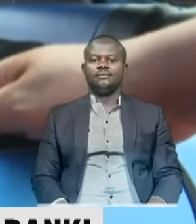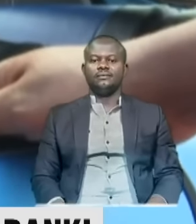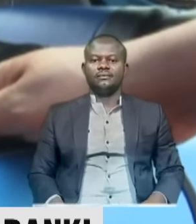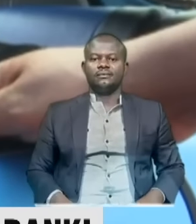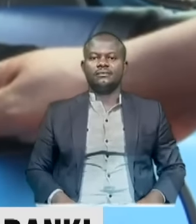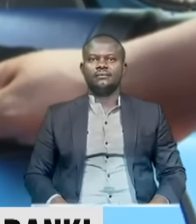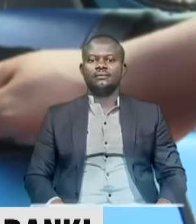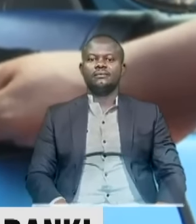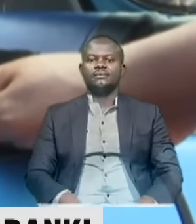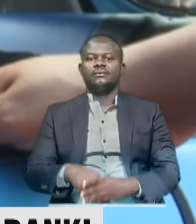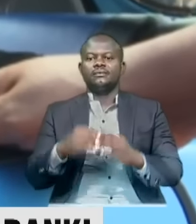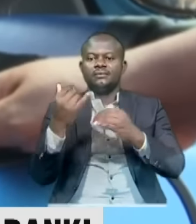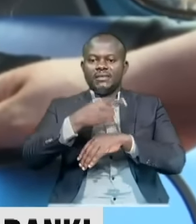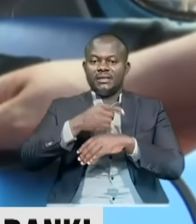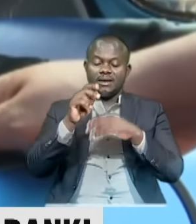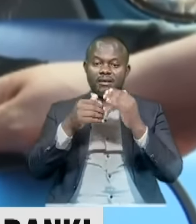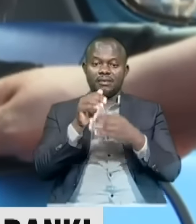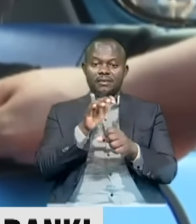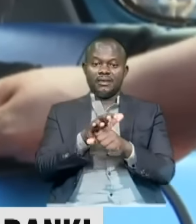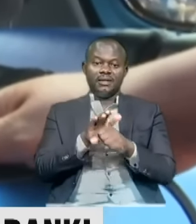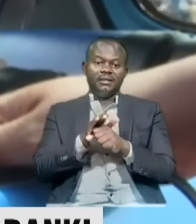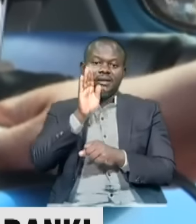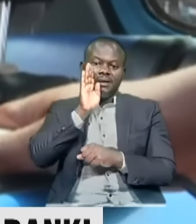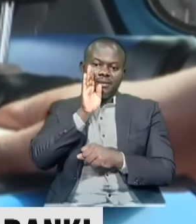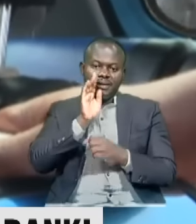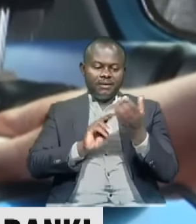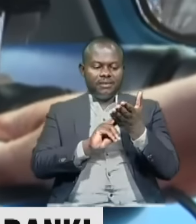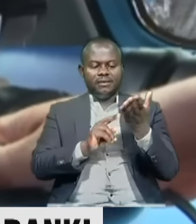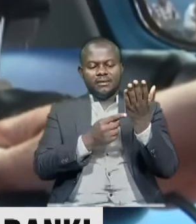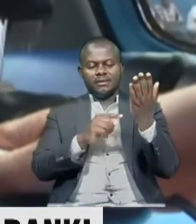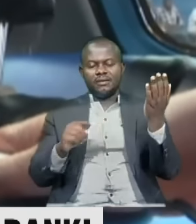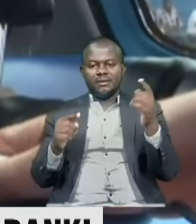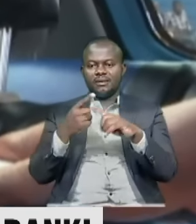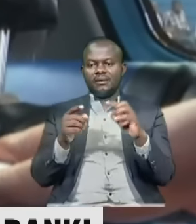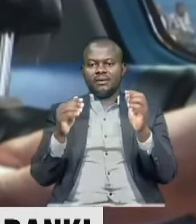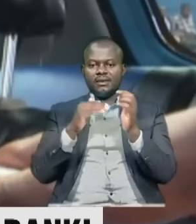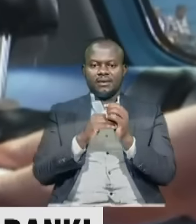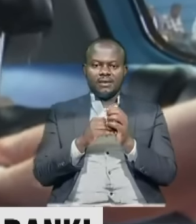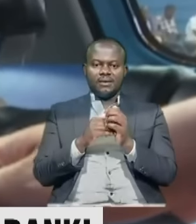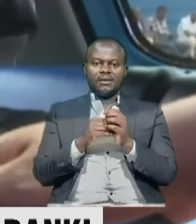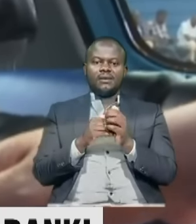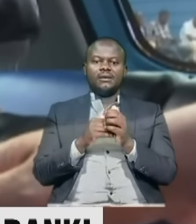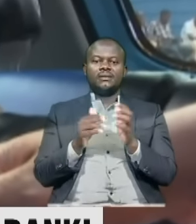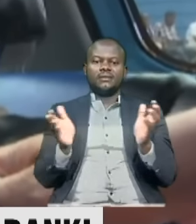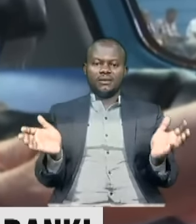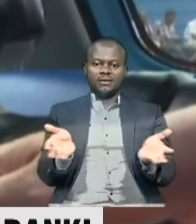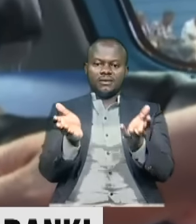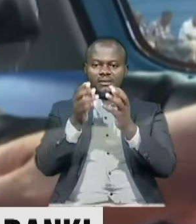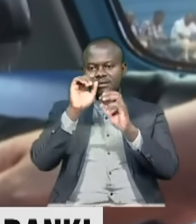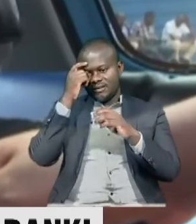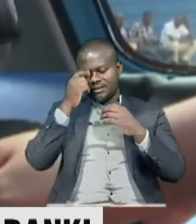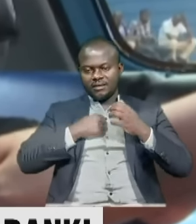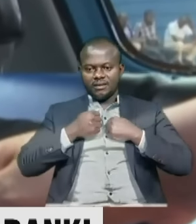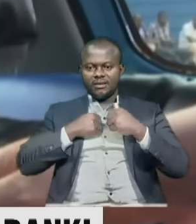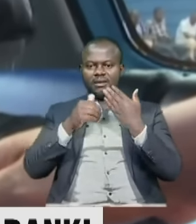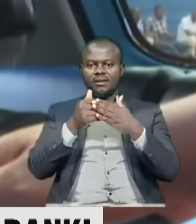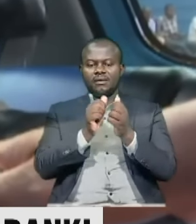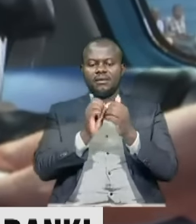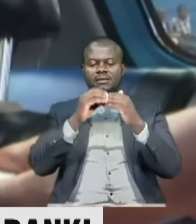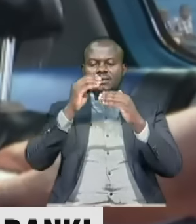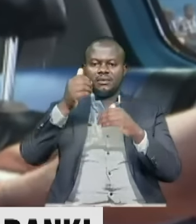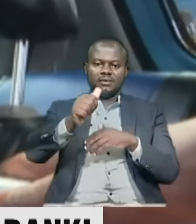benshi babeshya bagakoresha ikoranabuhanga gusa ahubwo turashishikariza Leta y'u Rwanda n'ubuyobozi bwayo